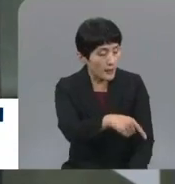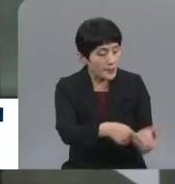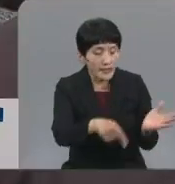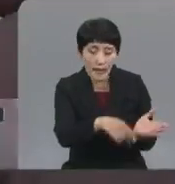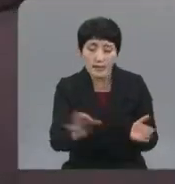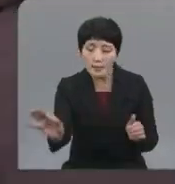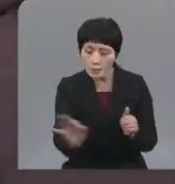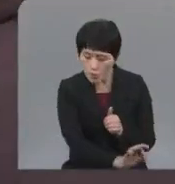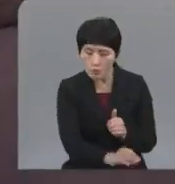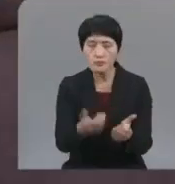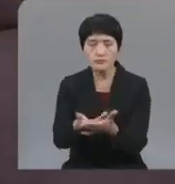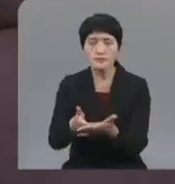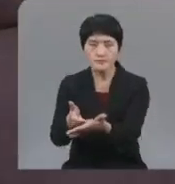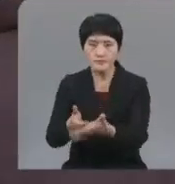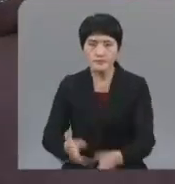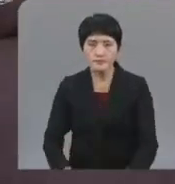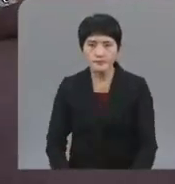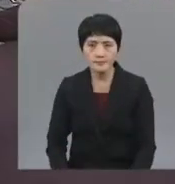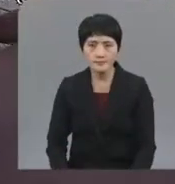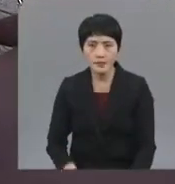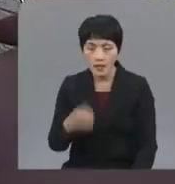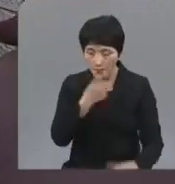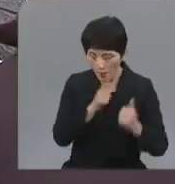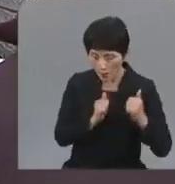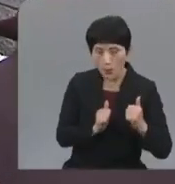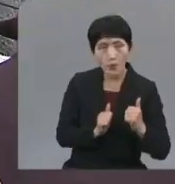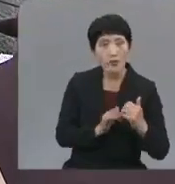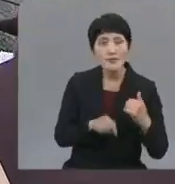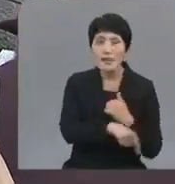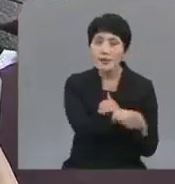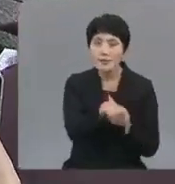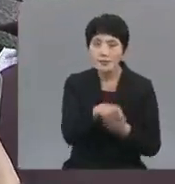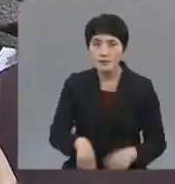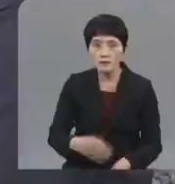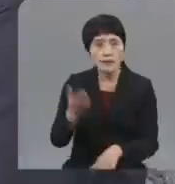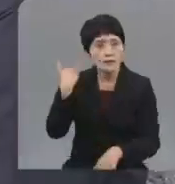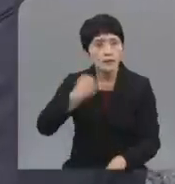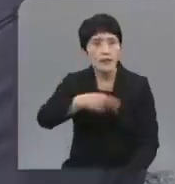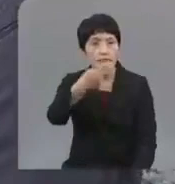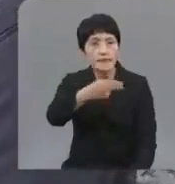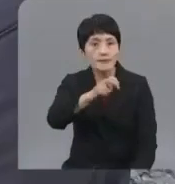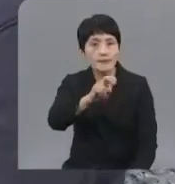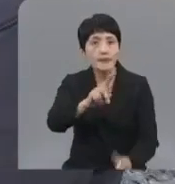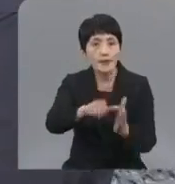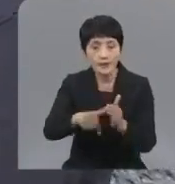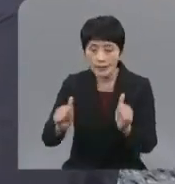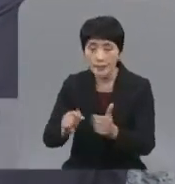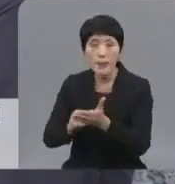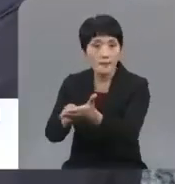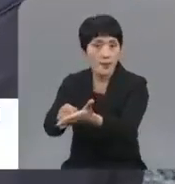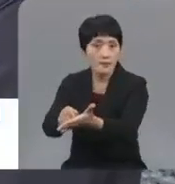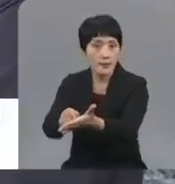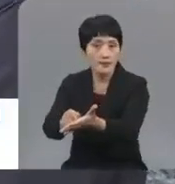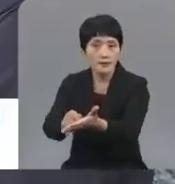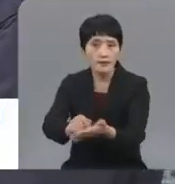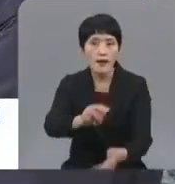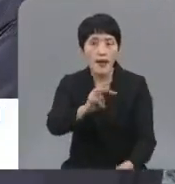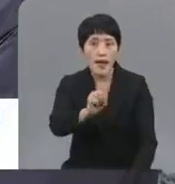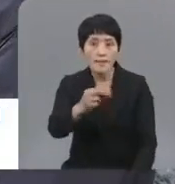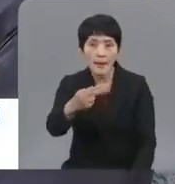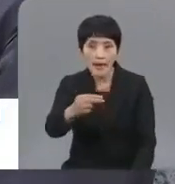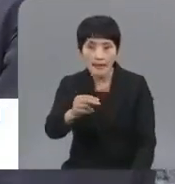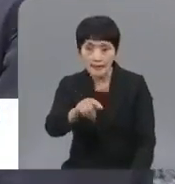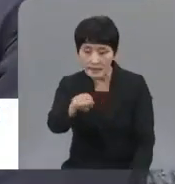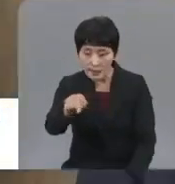ежегодно выплачивает Mitsubishi Heavy Industries комиссии в размере десятков тысяч долларов жертвы